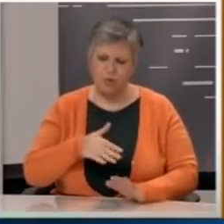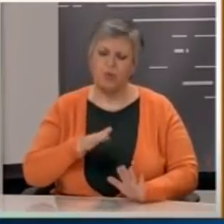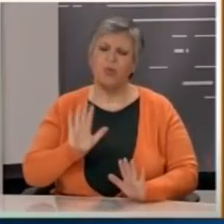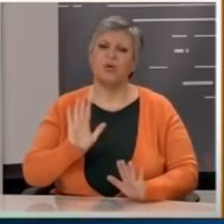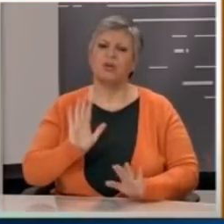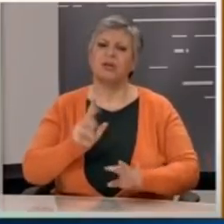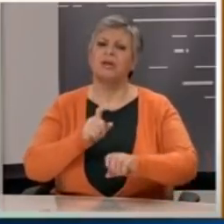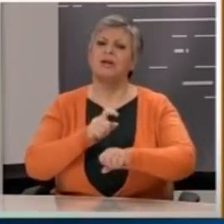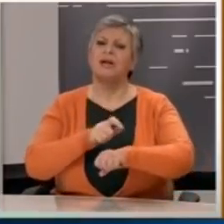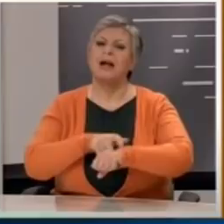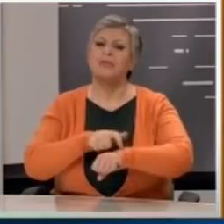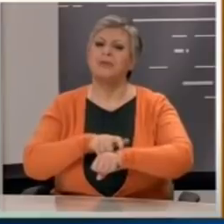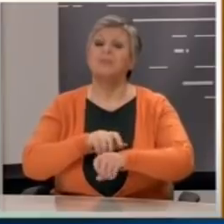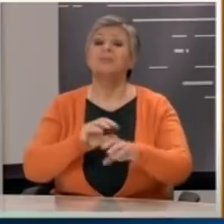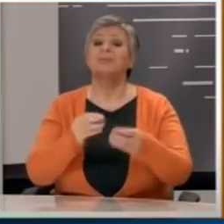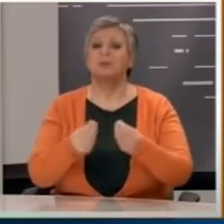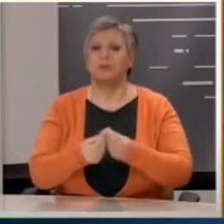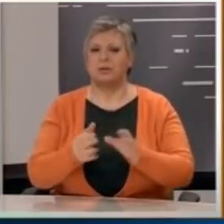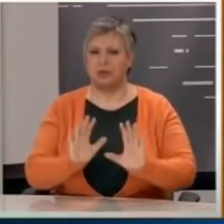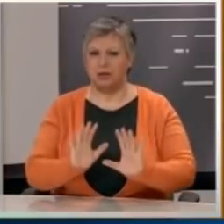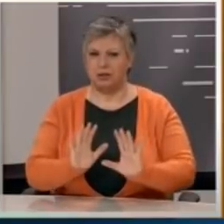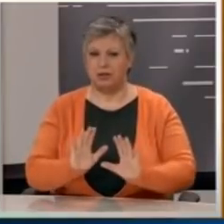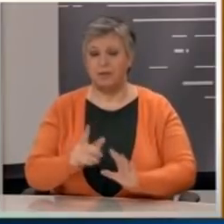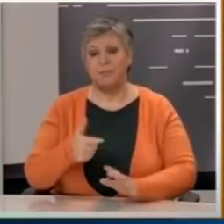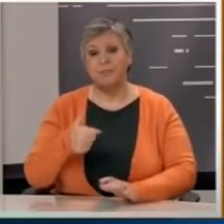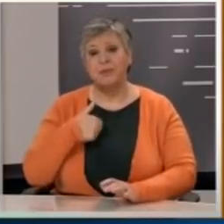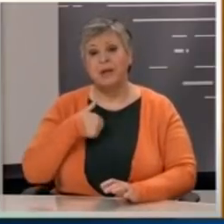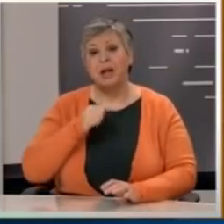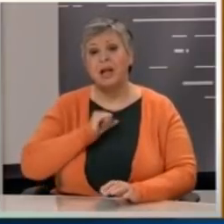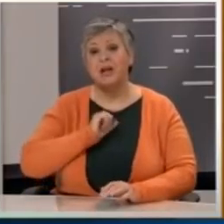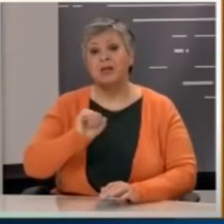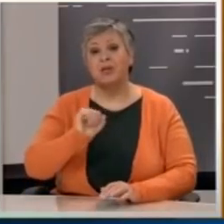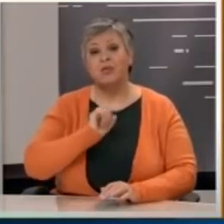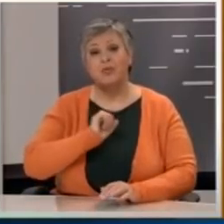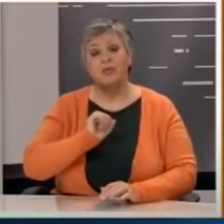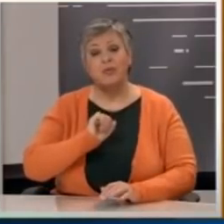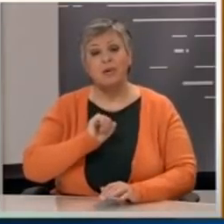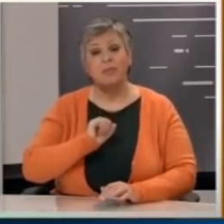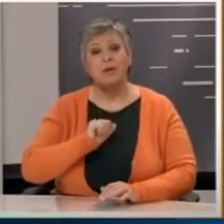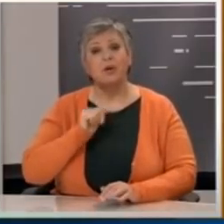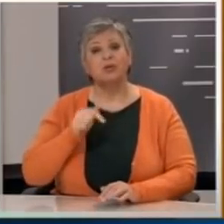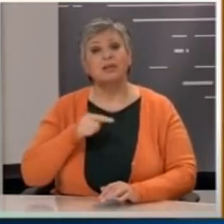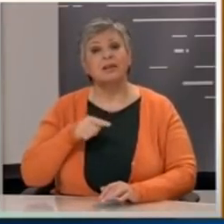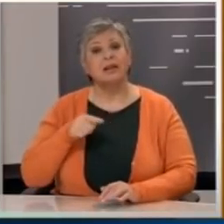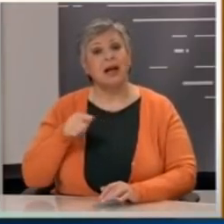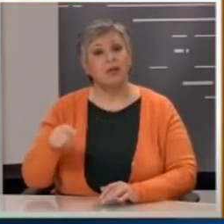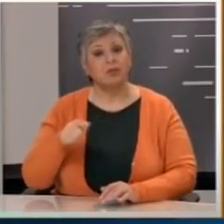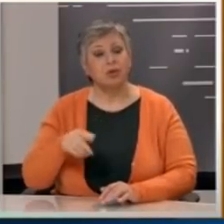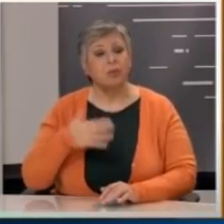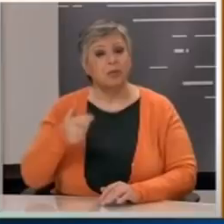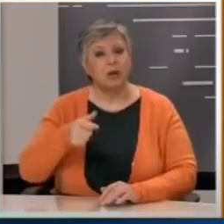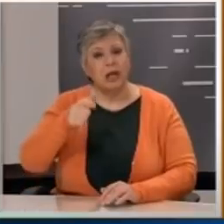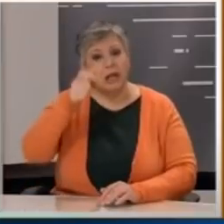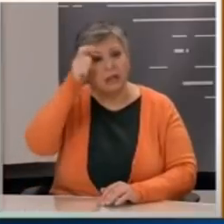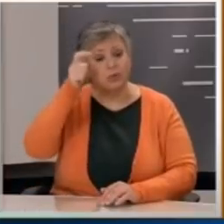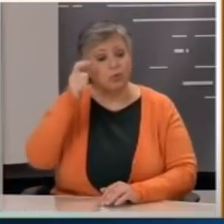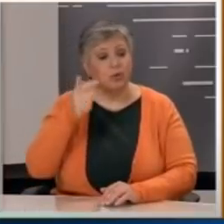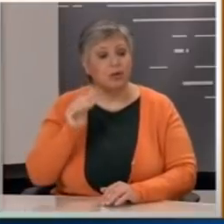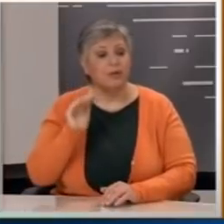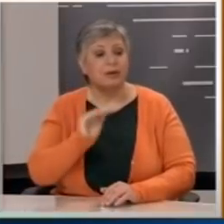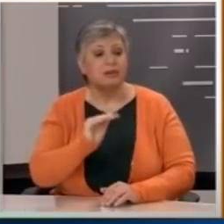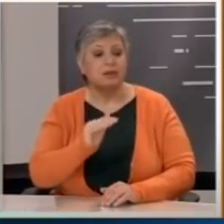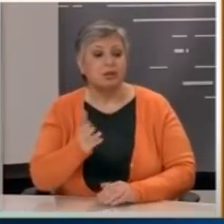παρούσης. Αλλά φοβάμαι μήπως αυτό που φοβόμαστε, ότι οι Τούρκοι θα θέσουν την